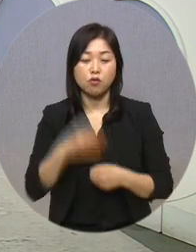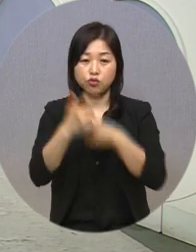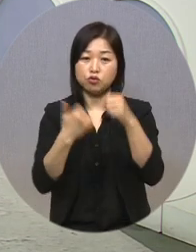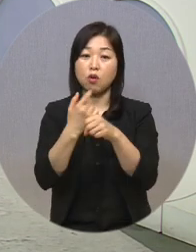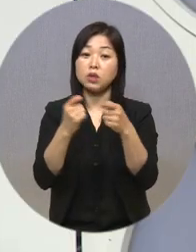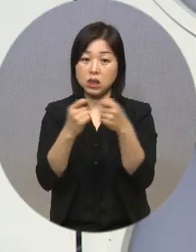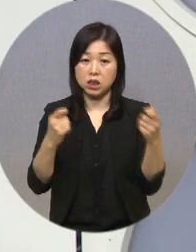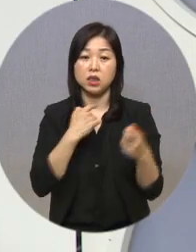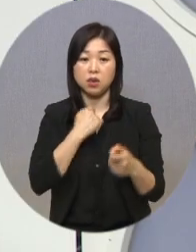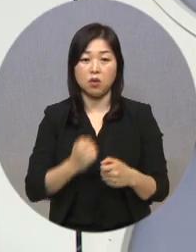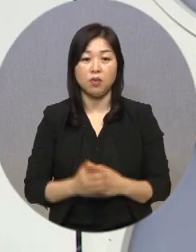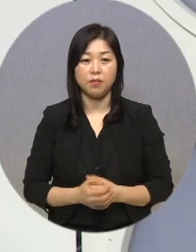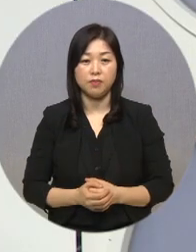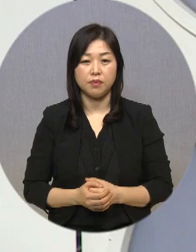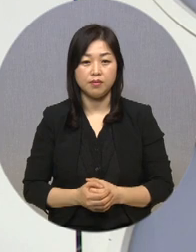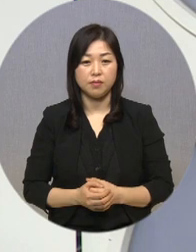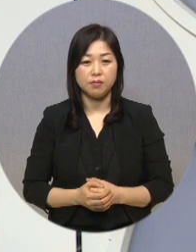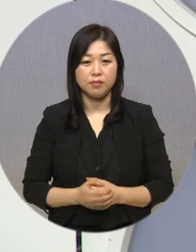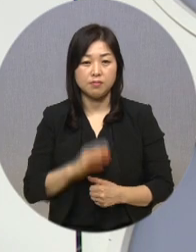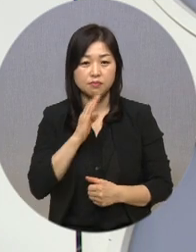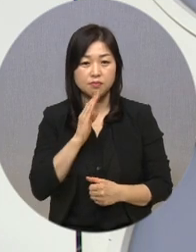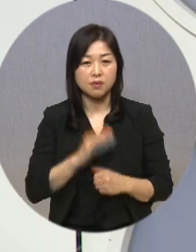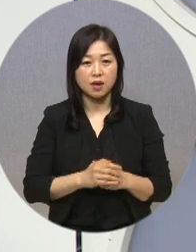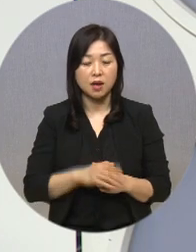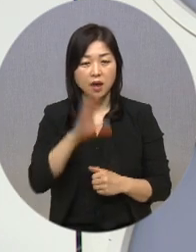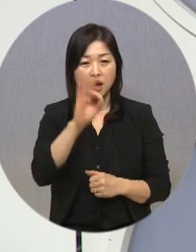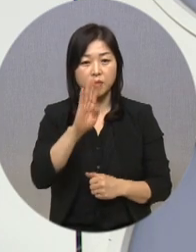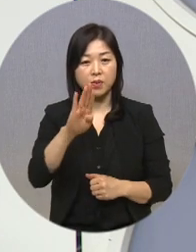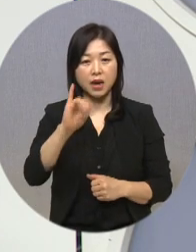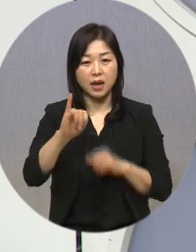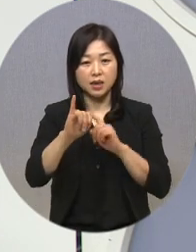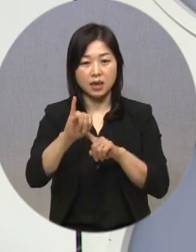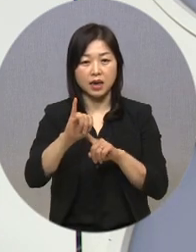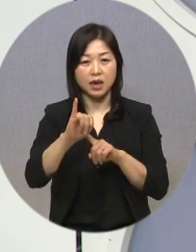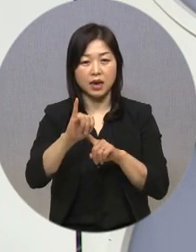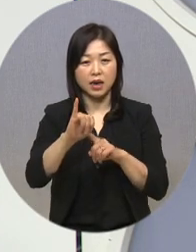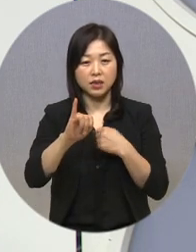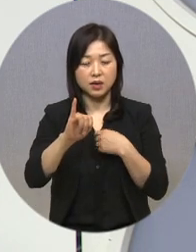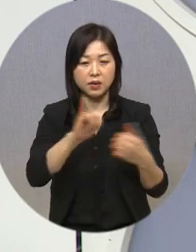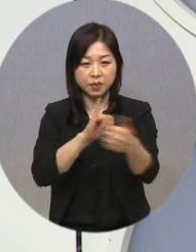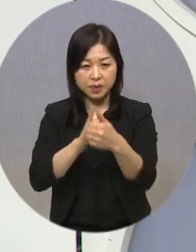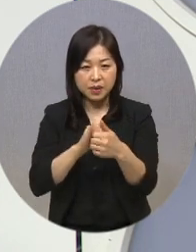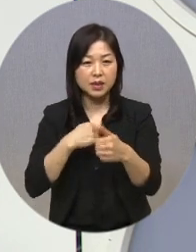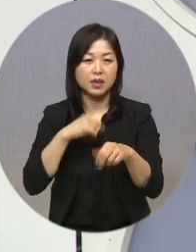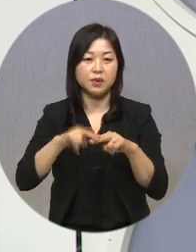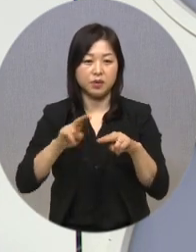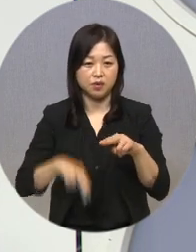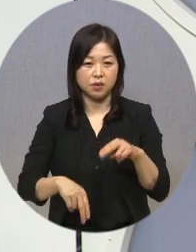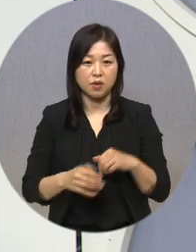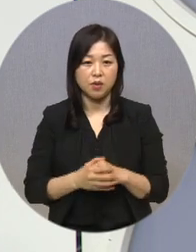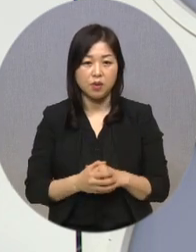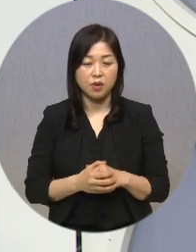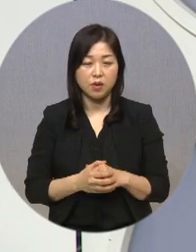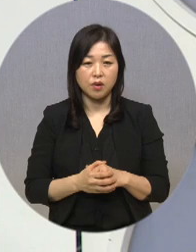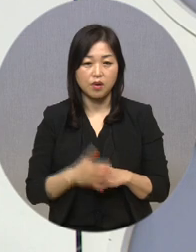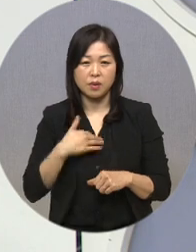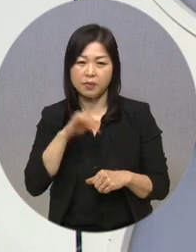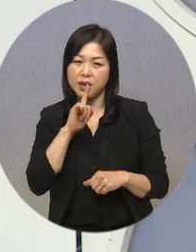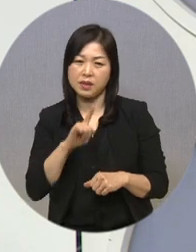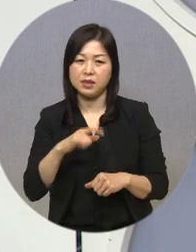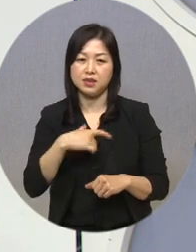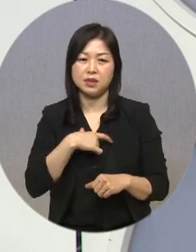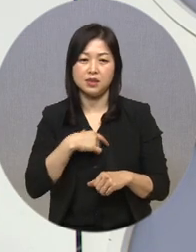하신 거죠. 그렇죠. 그때는 FBI가 저를 쫓아다녀서 관뒀습니다. 그런 얘기를 하겠지만 FBI가 예. 왜 쫓아다녀?